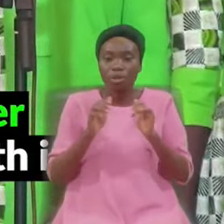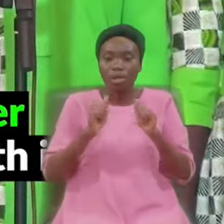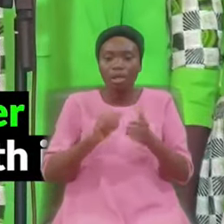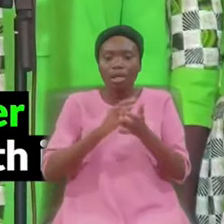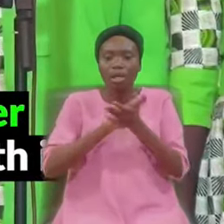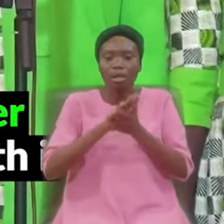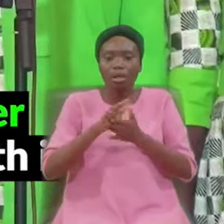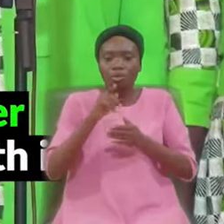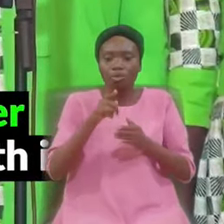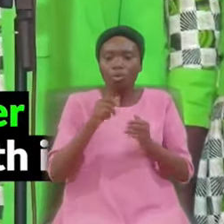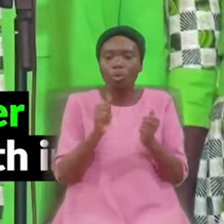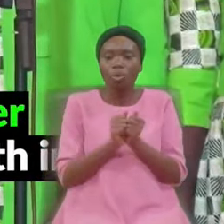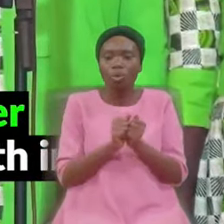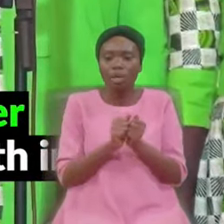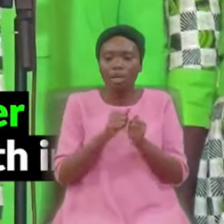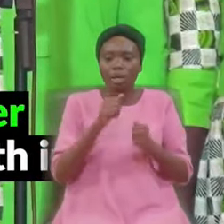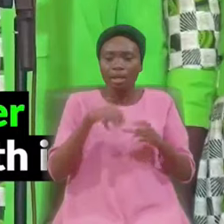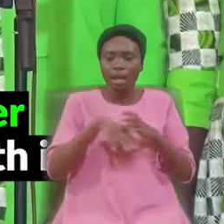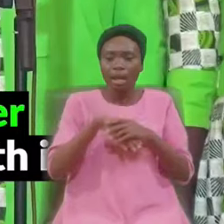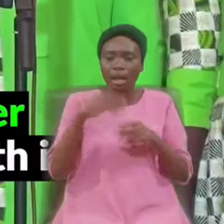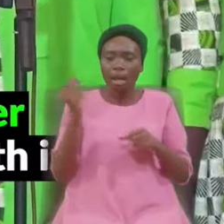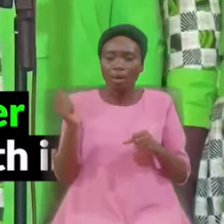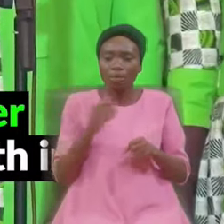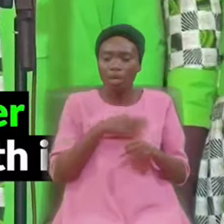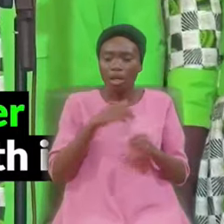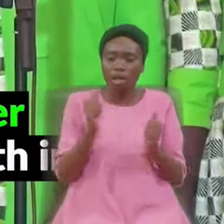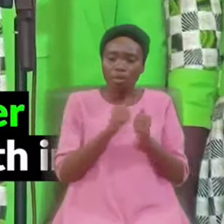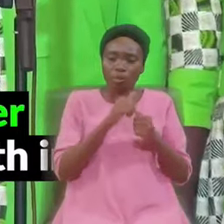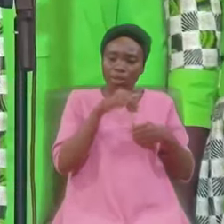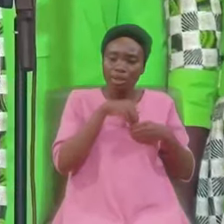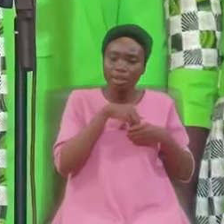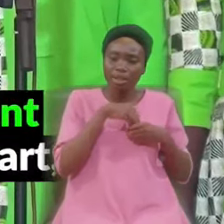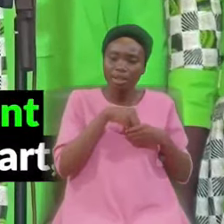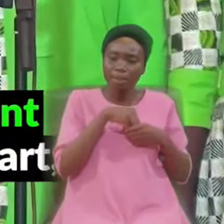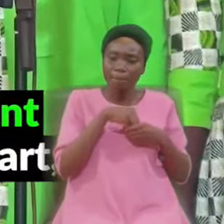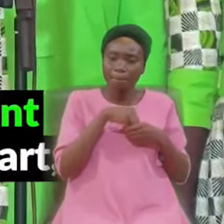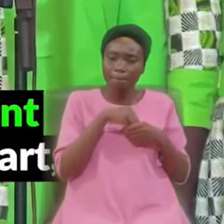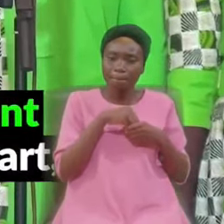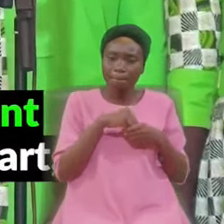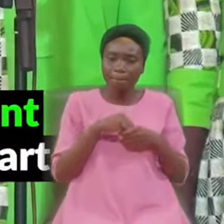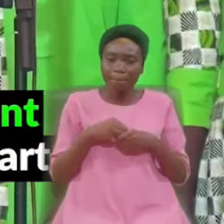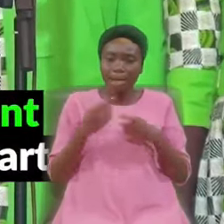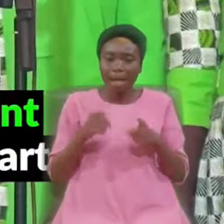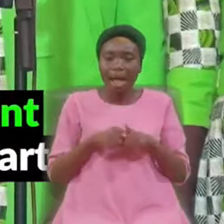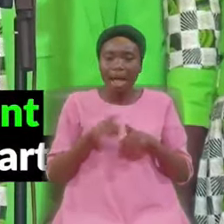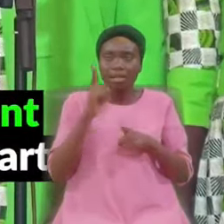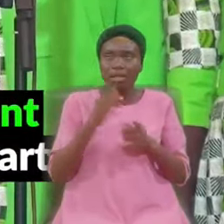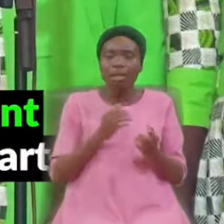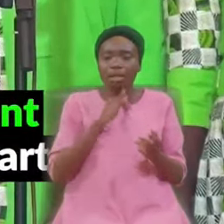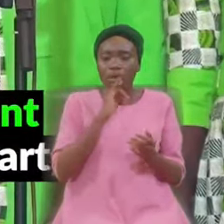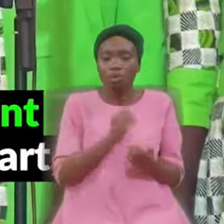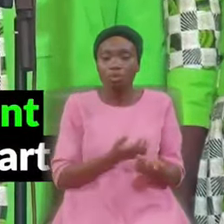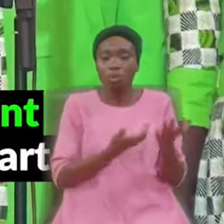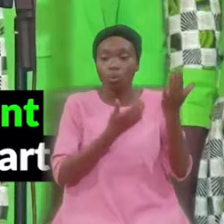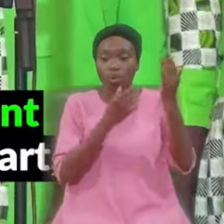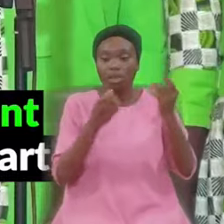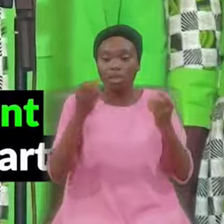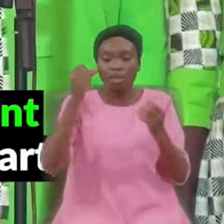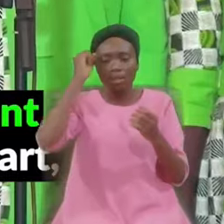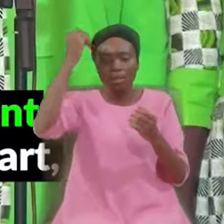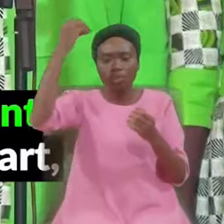Jésus peut laver ton être entier. Il veut t'accorder